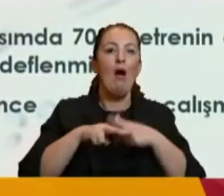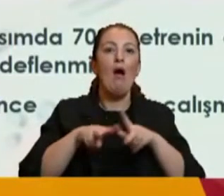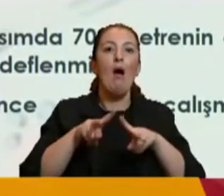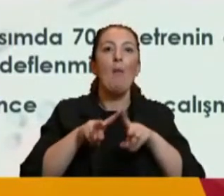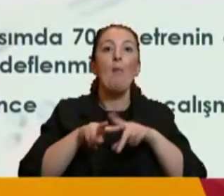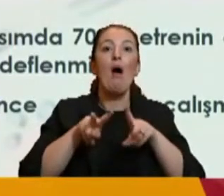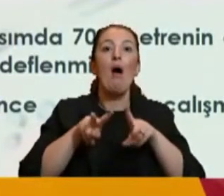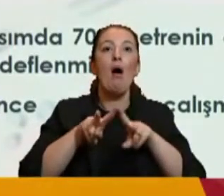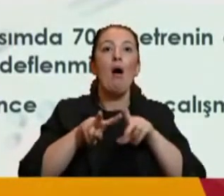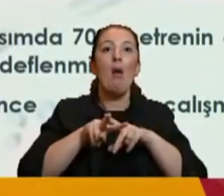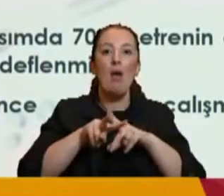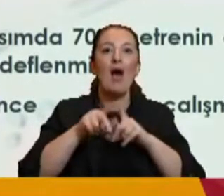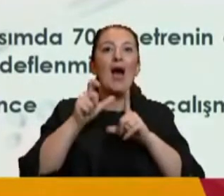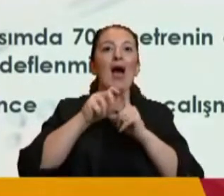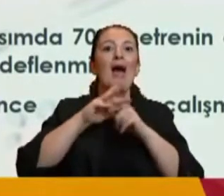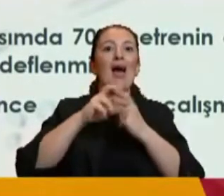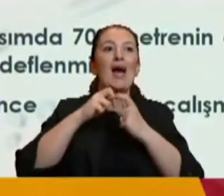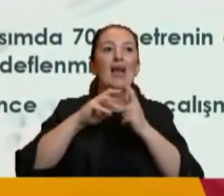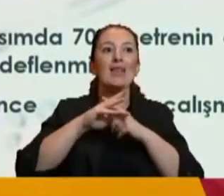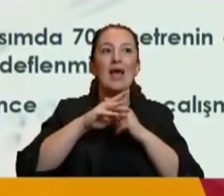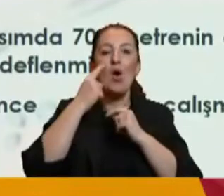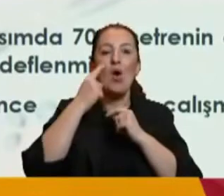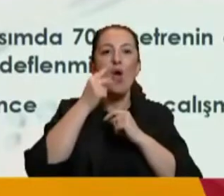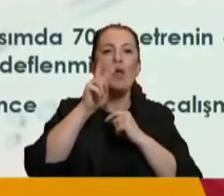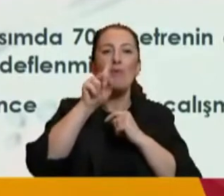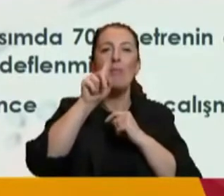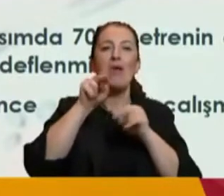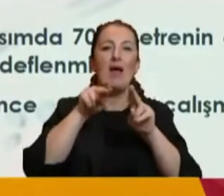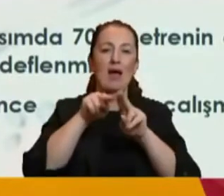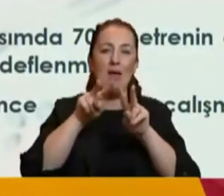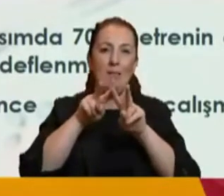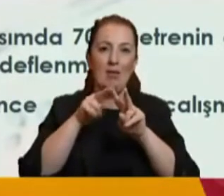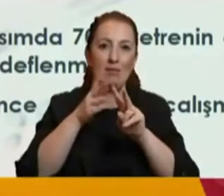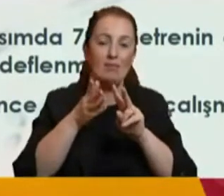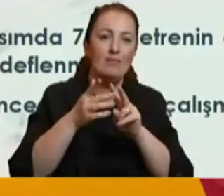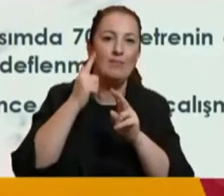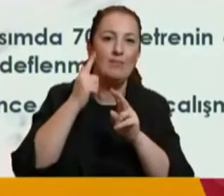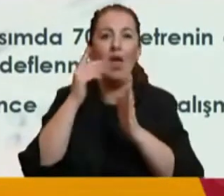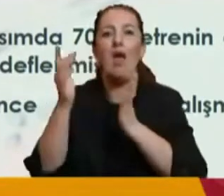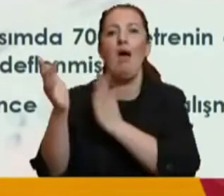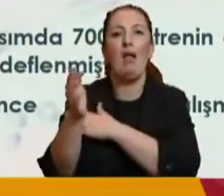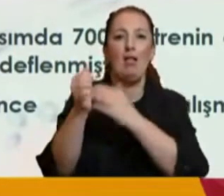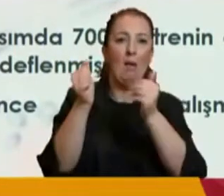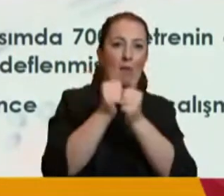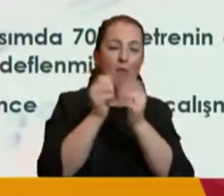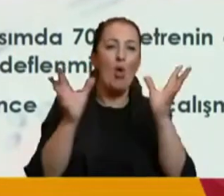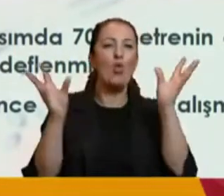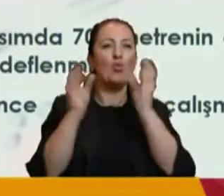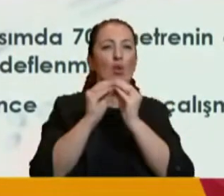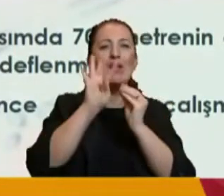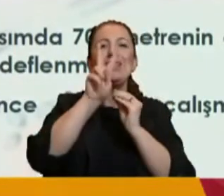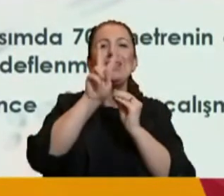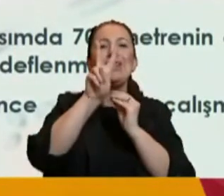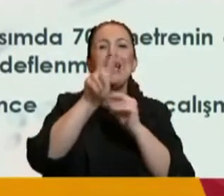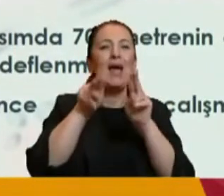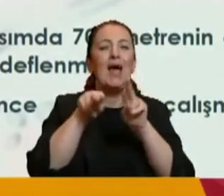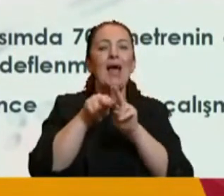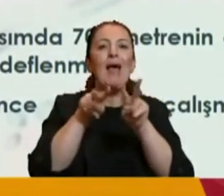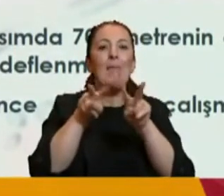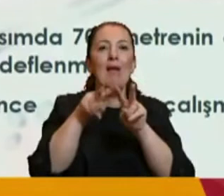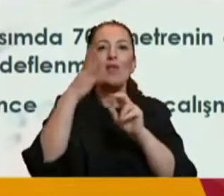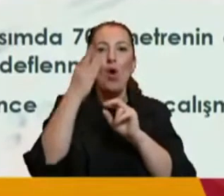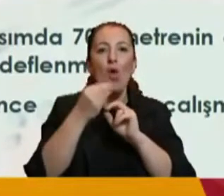bu anakol 21 kilometre yan kullarınla beraber toplam uzunluğu 42 kilometre olan bir